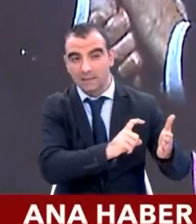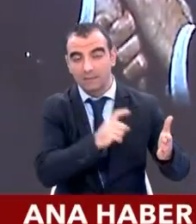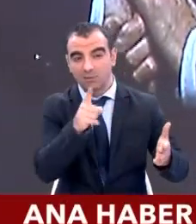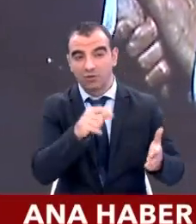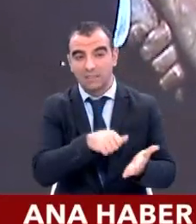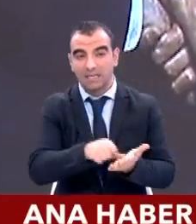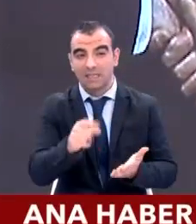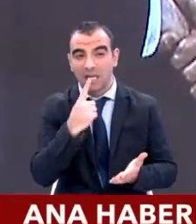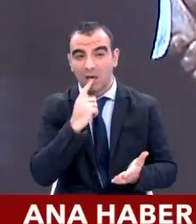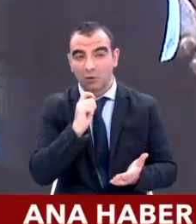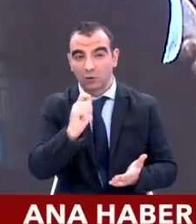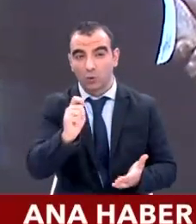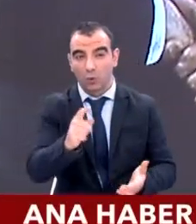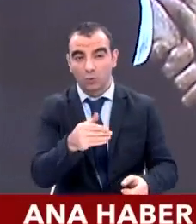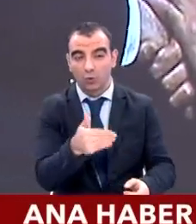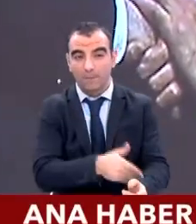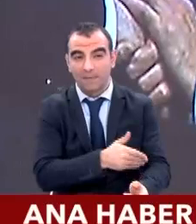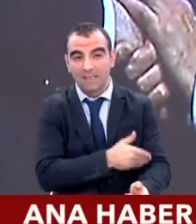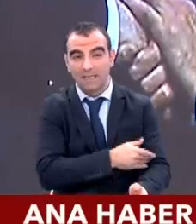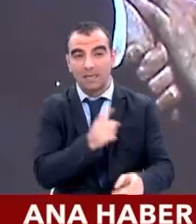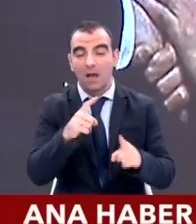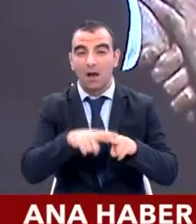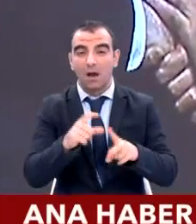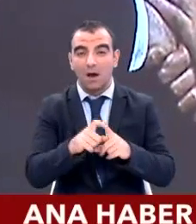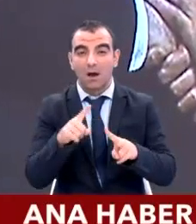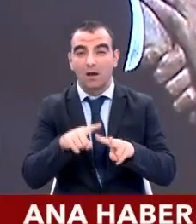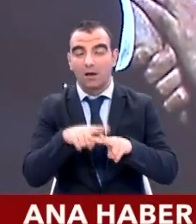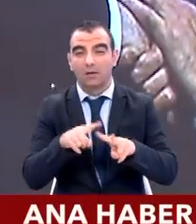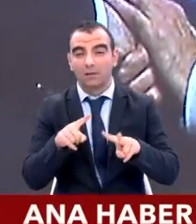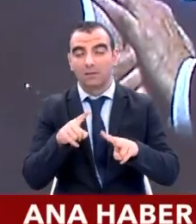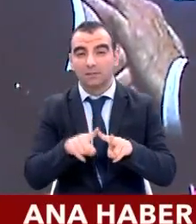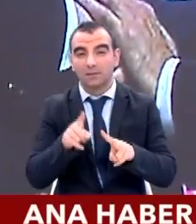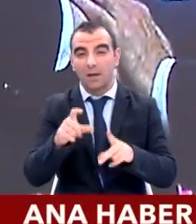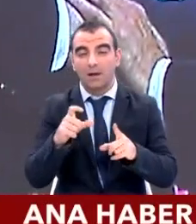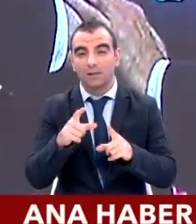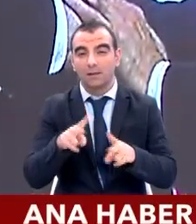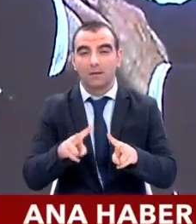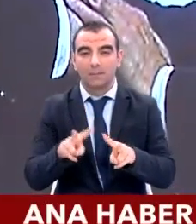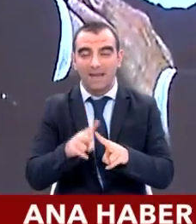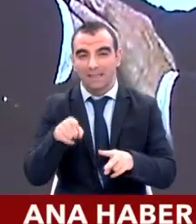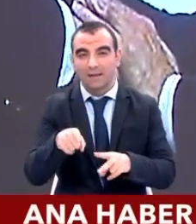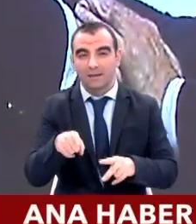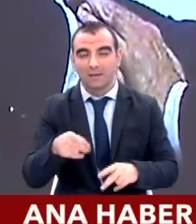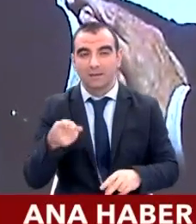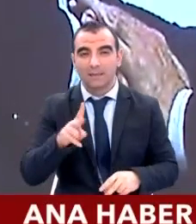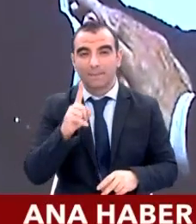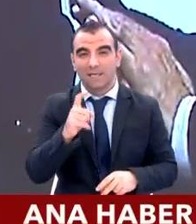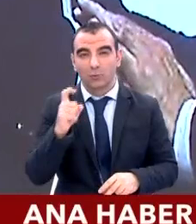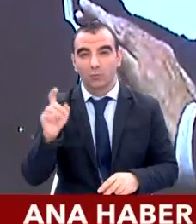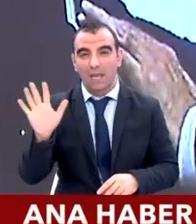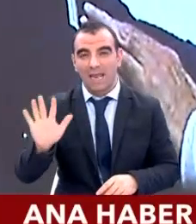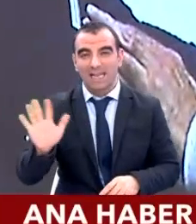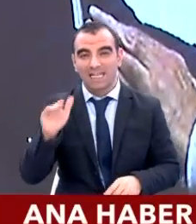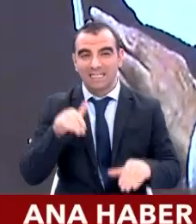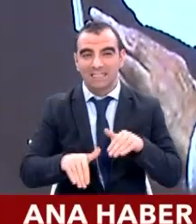milleti bu Adnan Menderes'in Rahmetli o dönem Demokrat partinin genel başkanı iken 1950